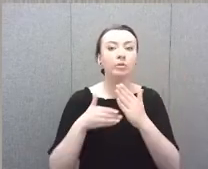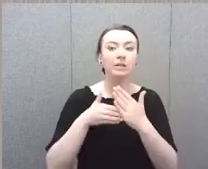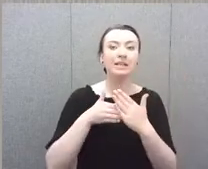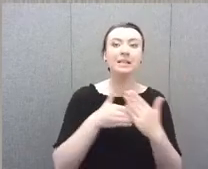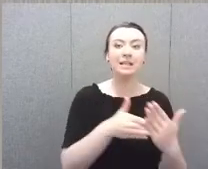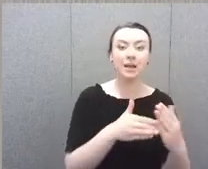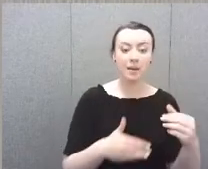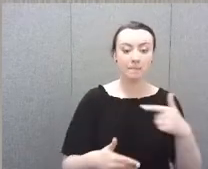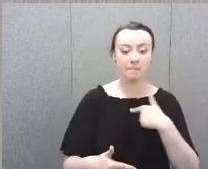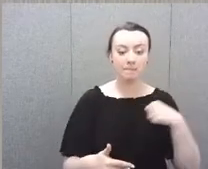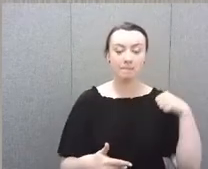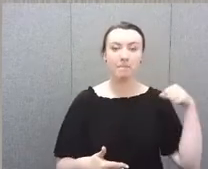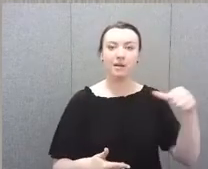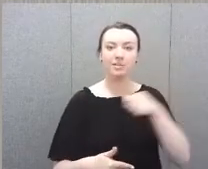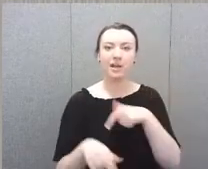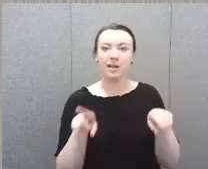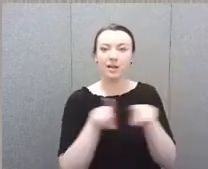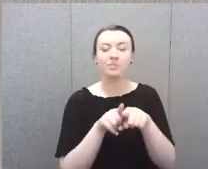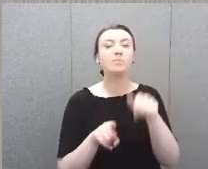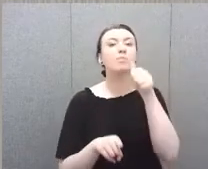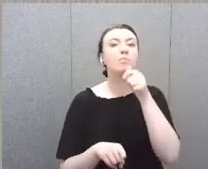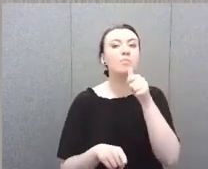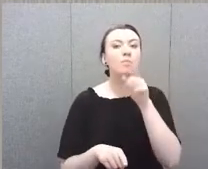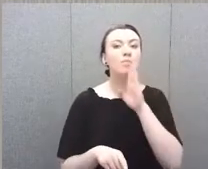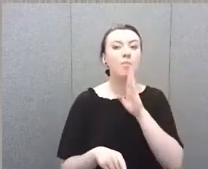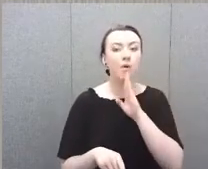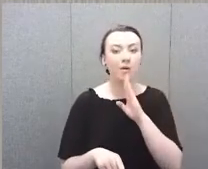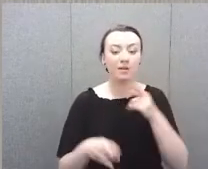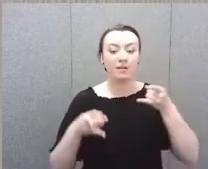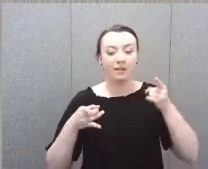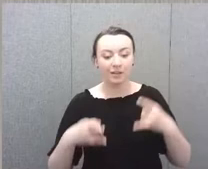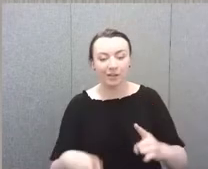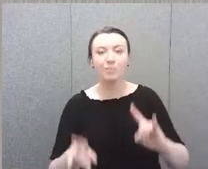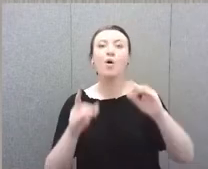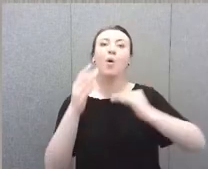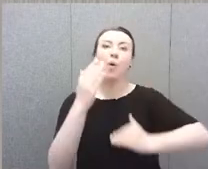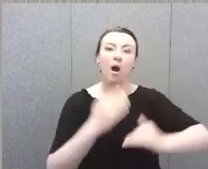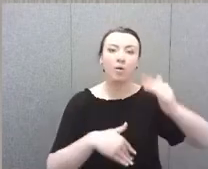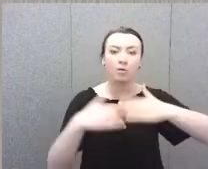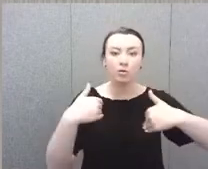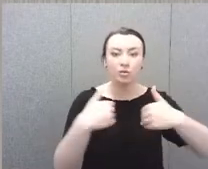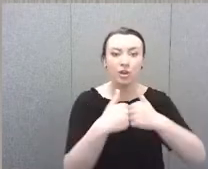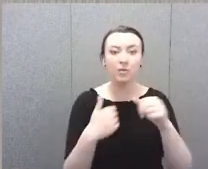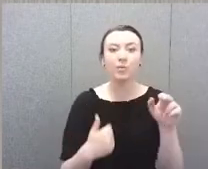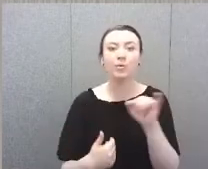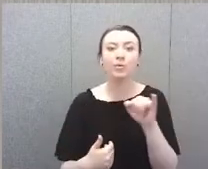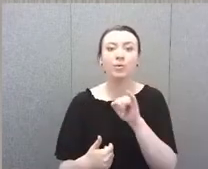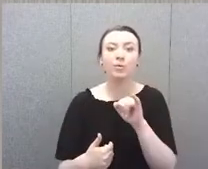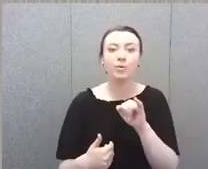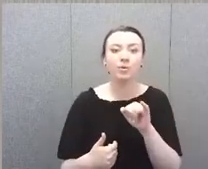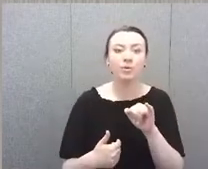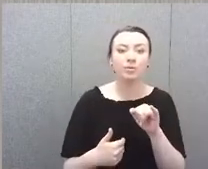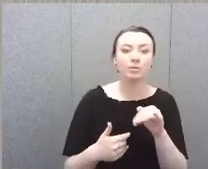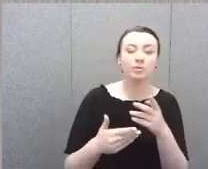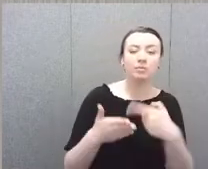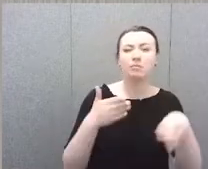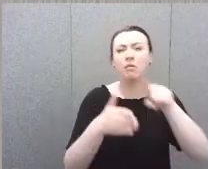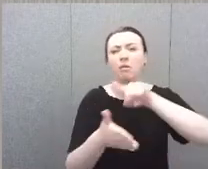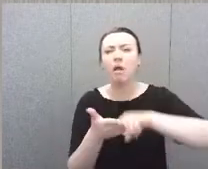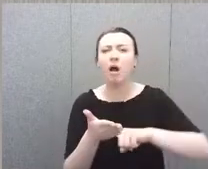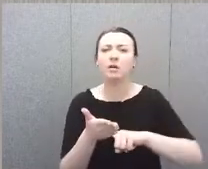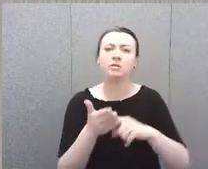лидерство женщин, мне самой, как женщине, удалось жить и вырасти в такой семье, в которой я никогда